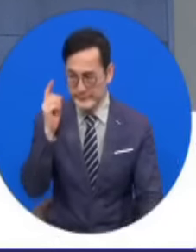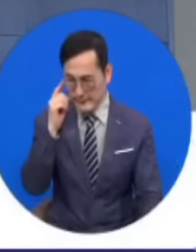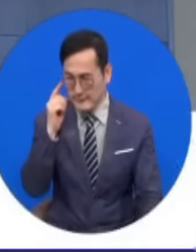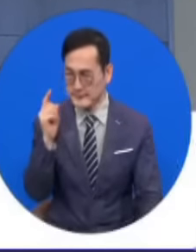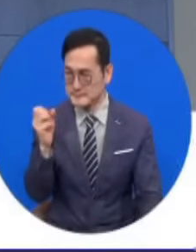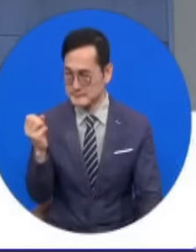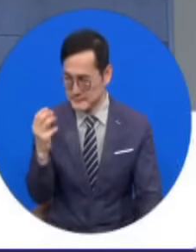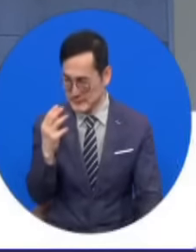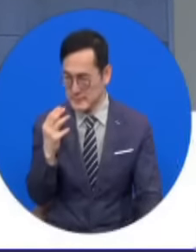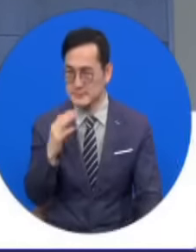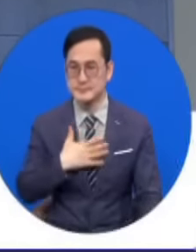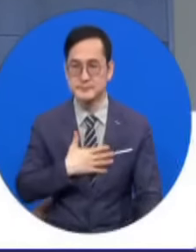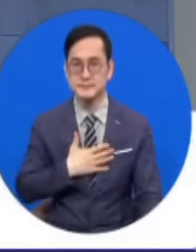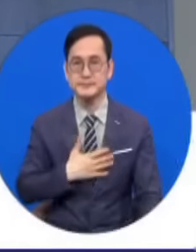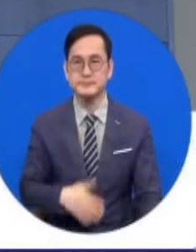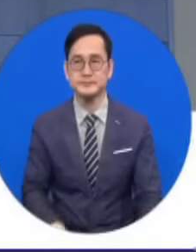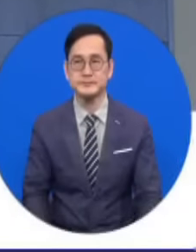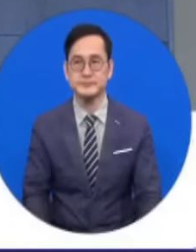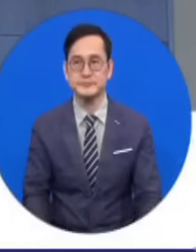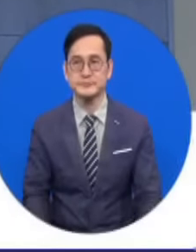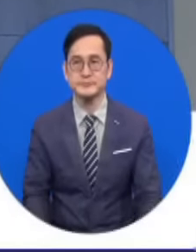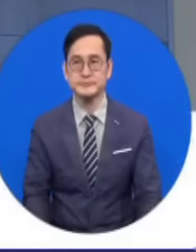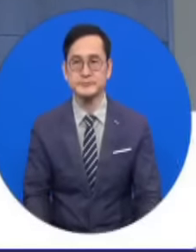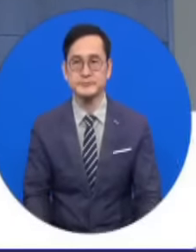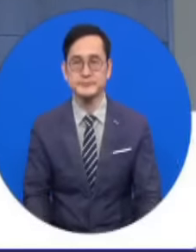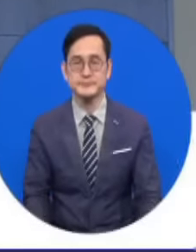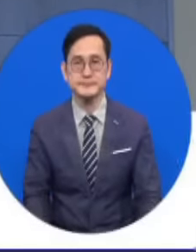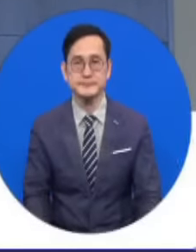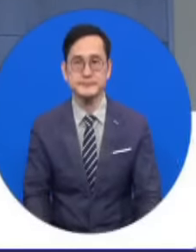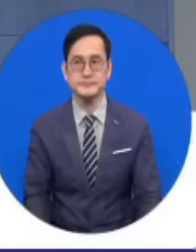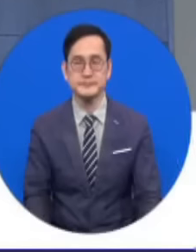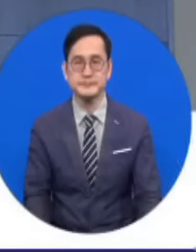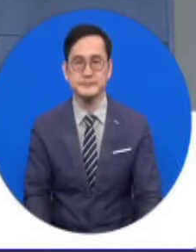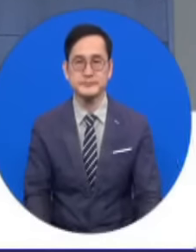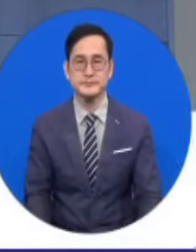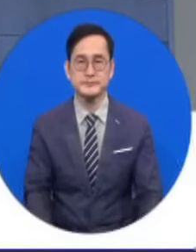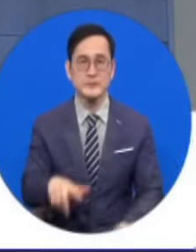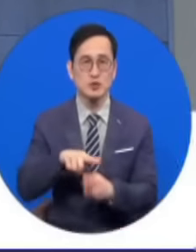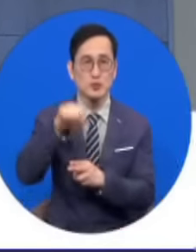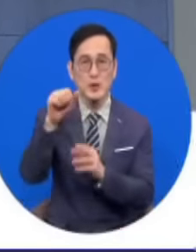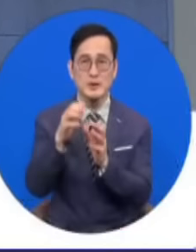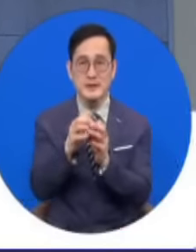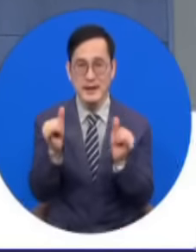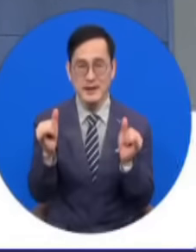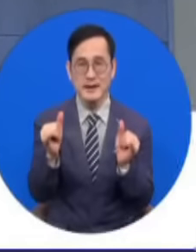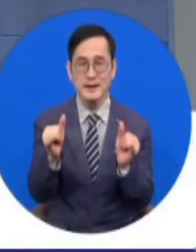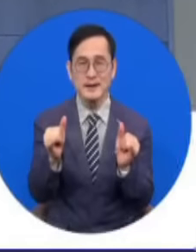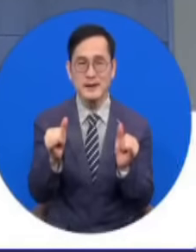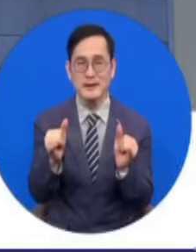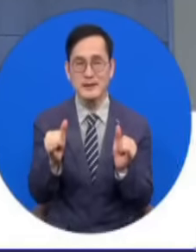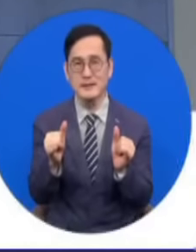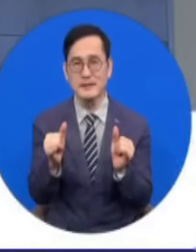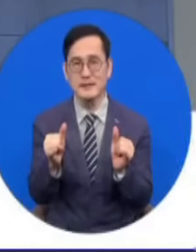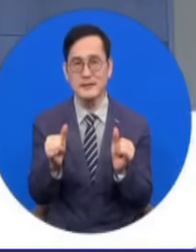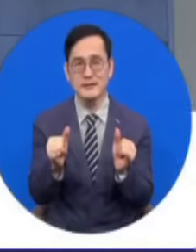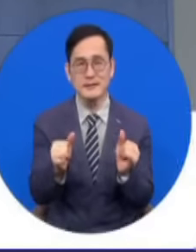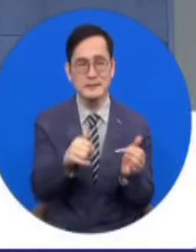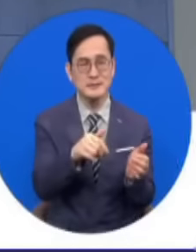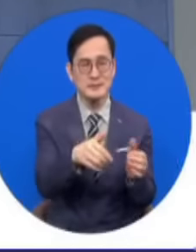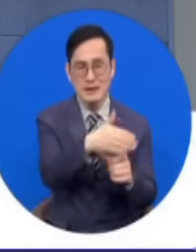치열하게 진행 중이기 때문에 각 후보의 후보들의 형평성 등을 저희도 지금 고려해야 된다라는 말씀도 드리겠습니다